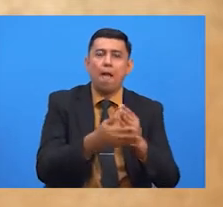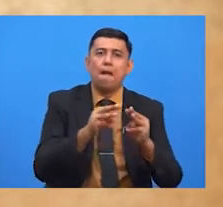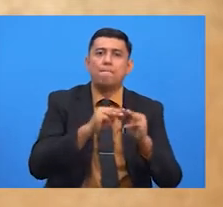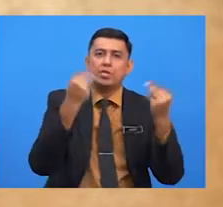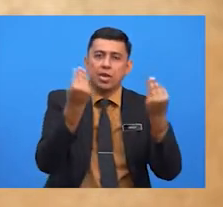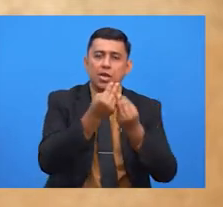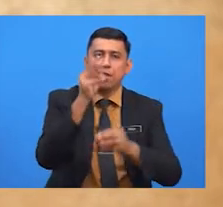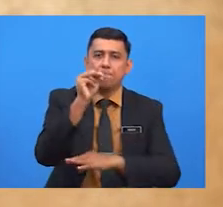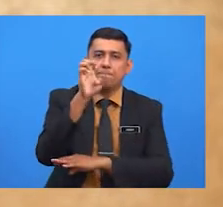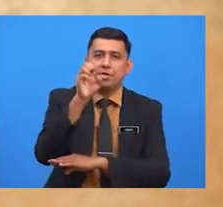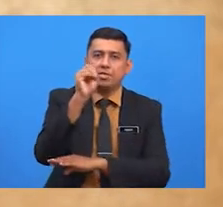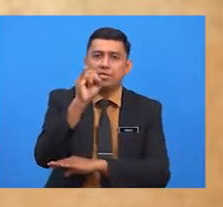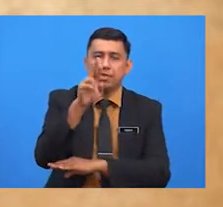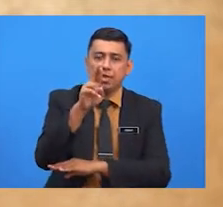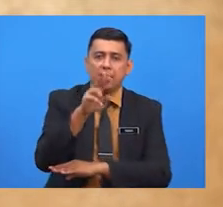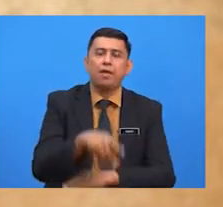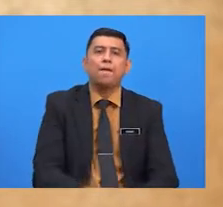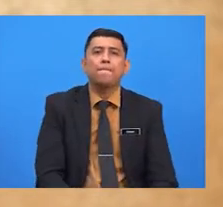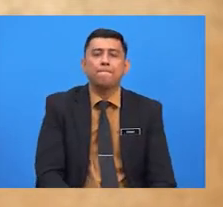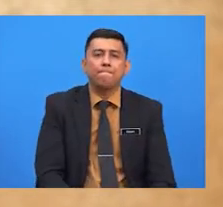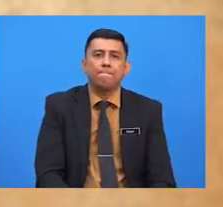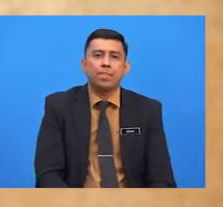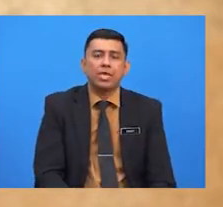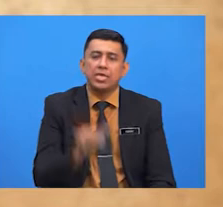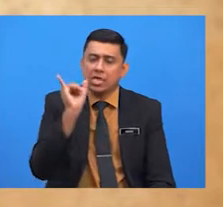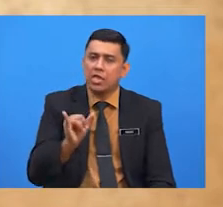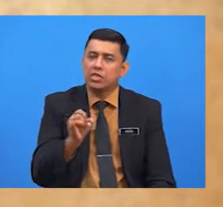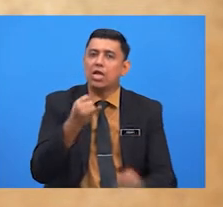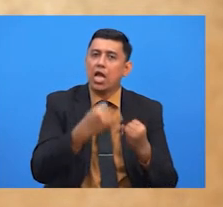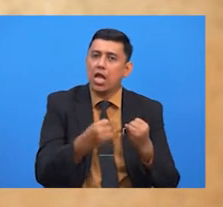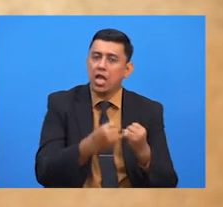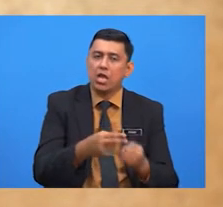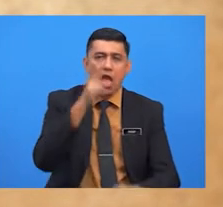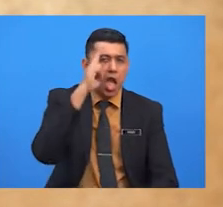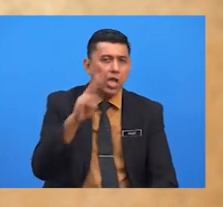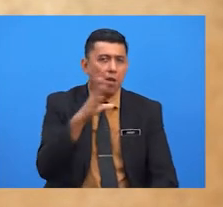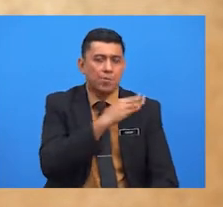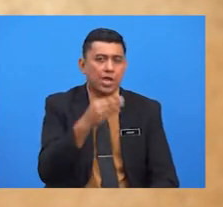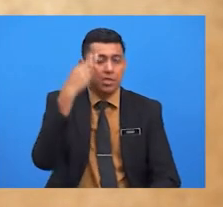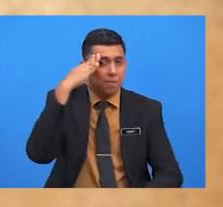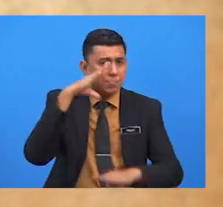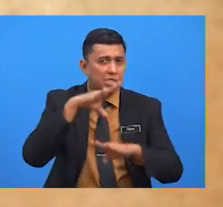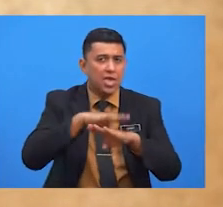Purba. Ciri yang terakhir ialah agama dan kepercayaan.